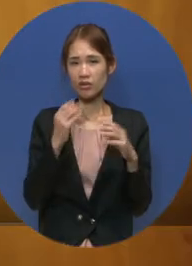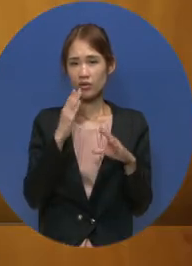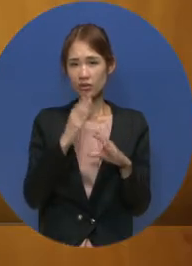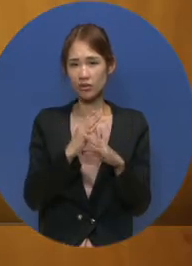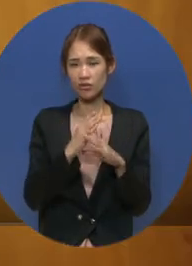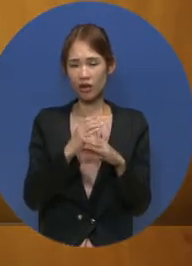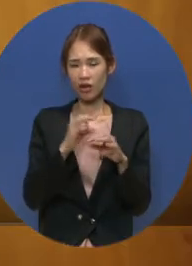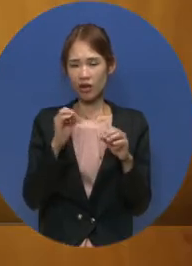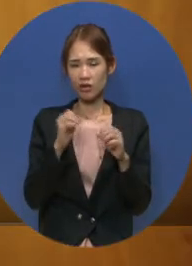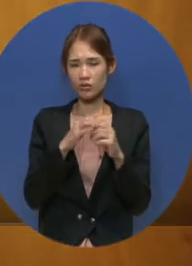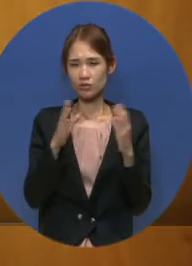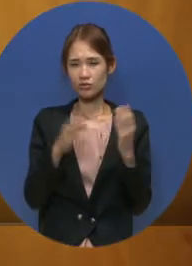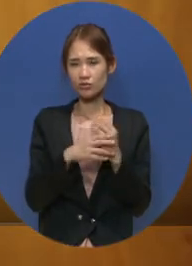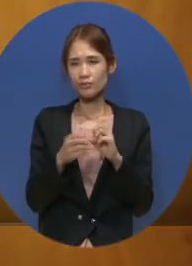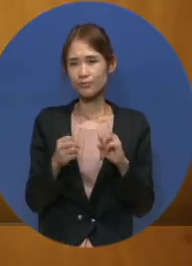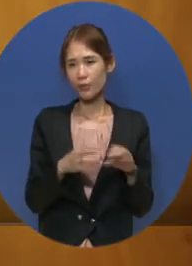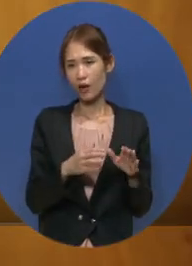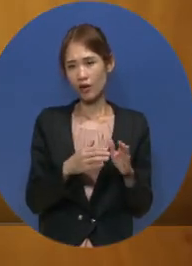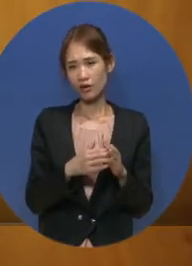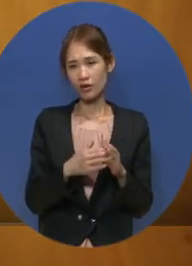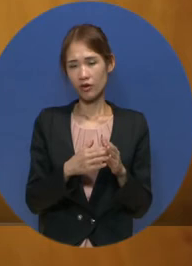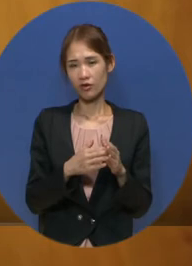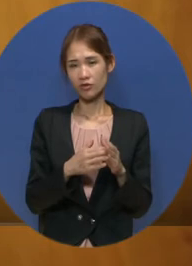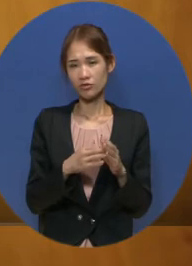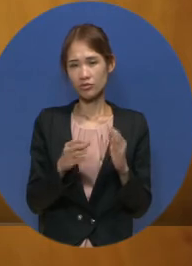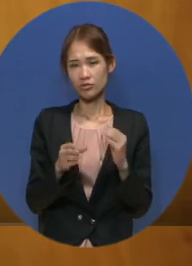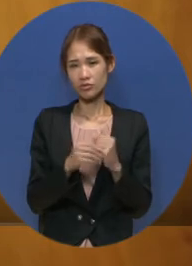유산이 돼버렸어요. 그때 처음으로 이제